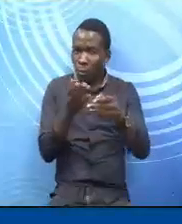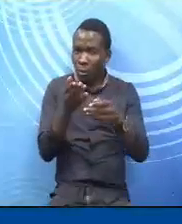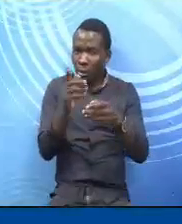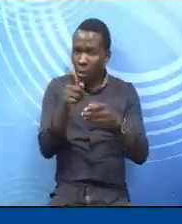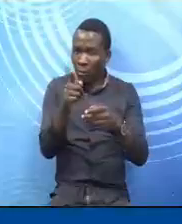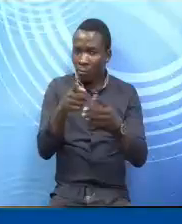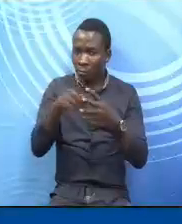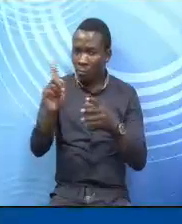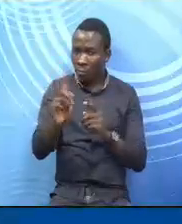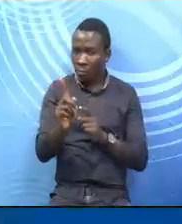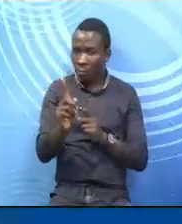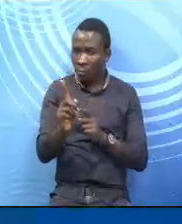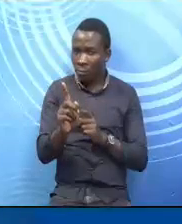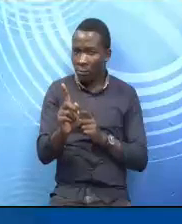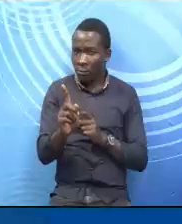utasohoka